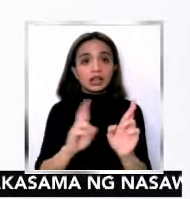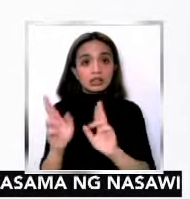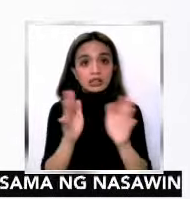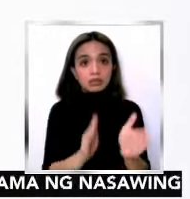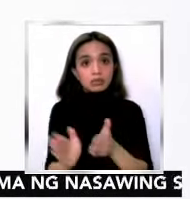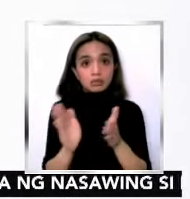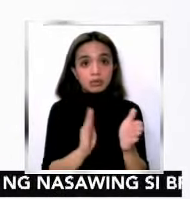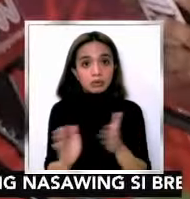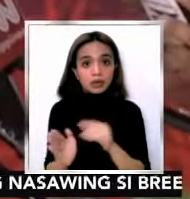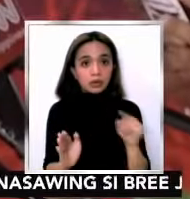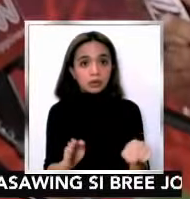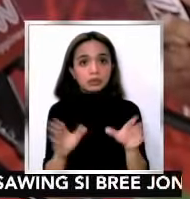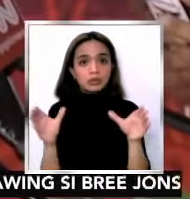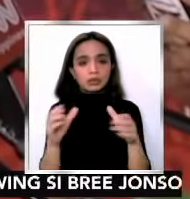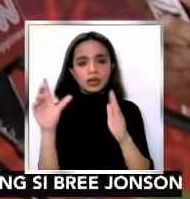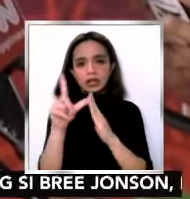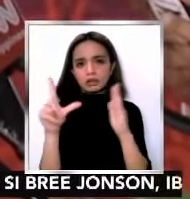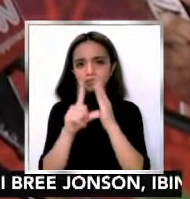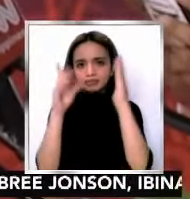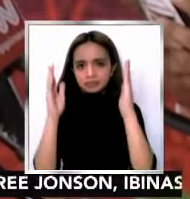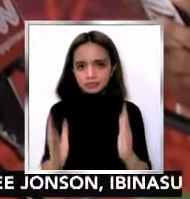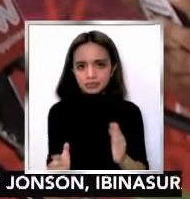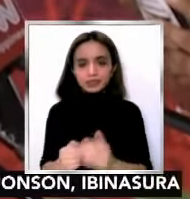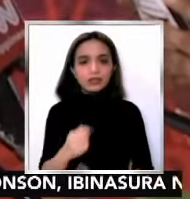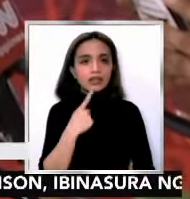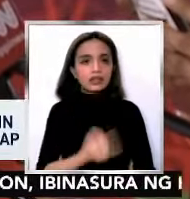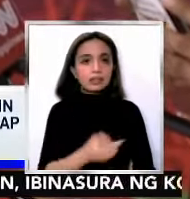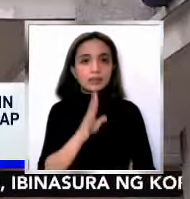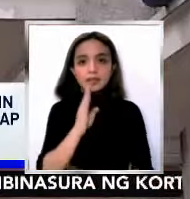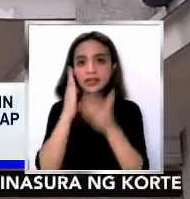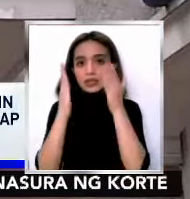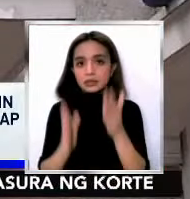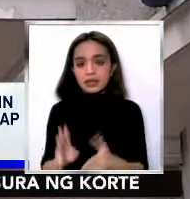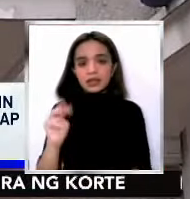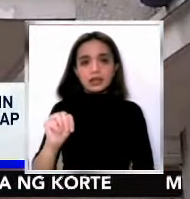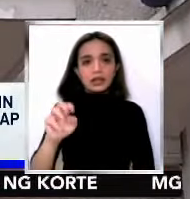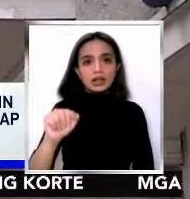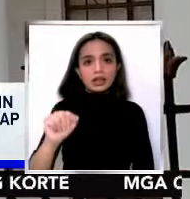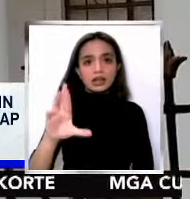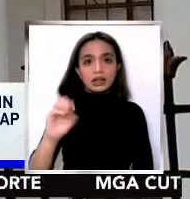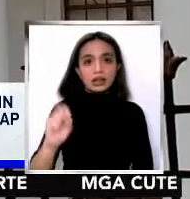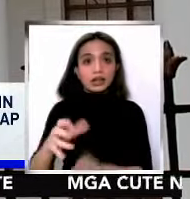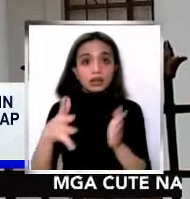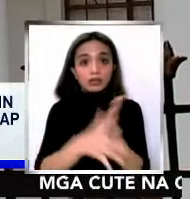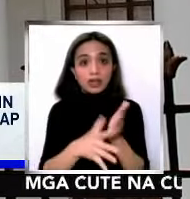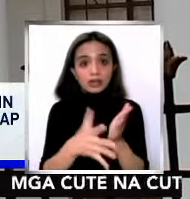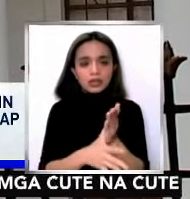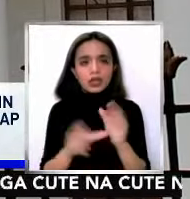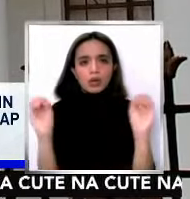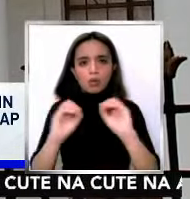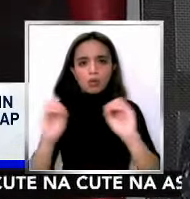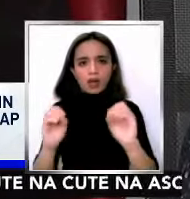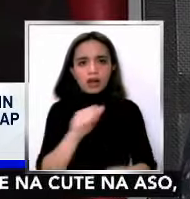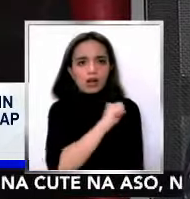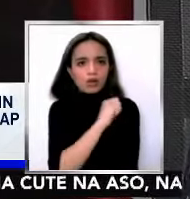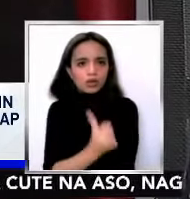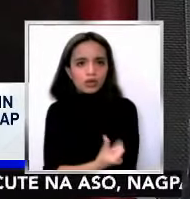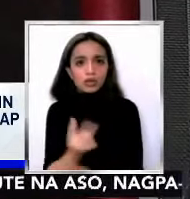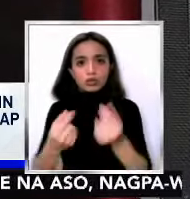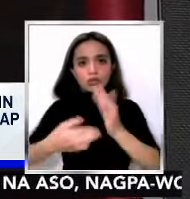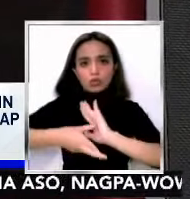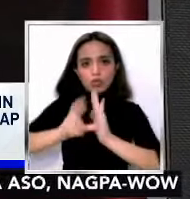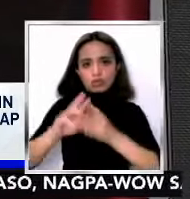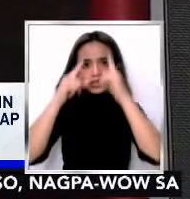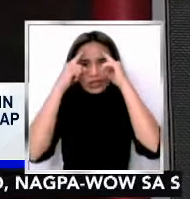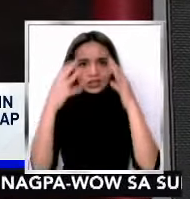kanyang mga abogado. Ayon sa tagapagsalita ni Marcos, walang otoridad ang COMELEC na i-review ang desisyon ng Court of Appeals. Tugon naman ni